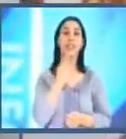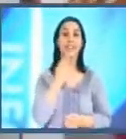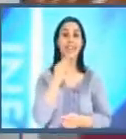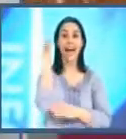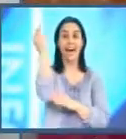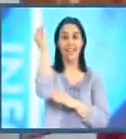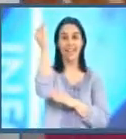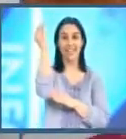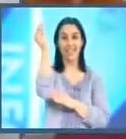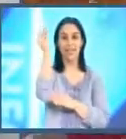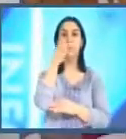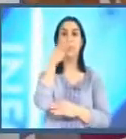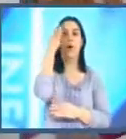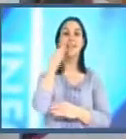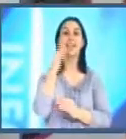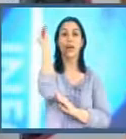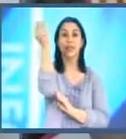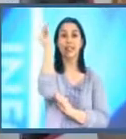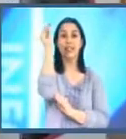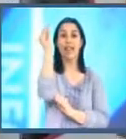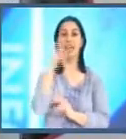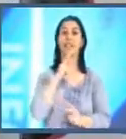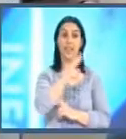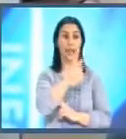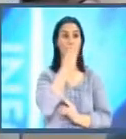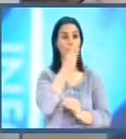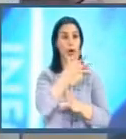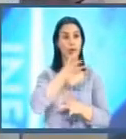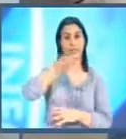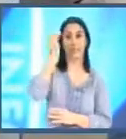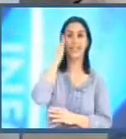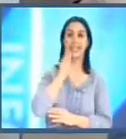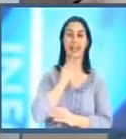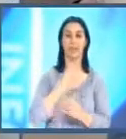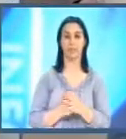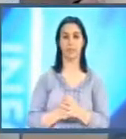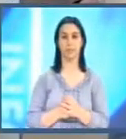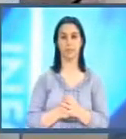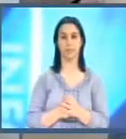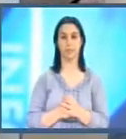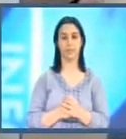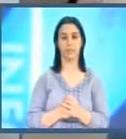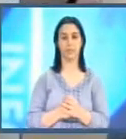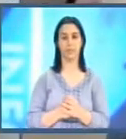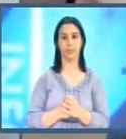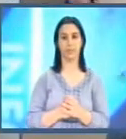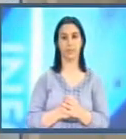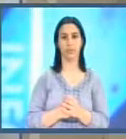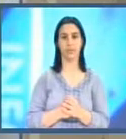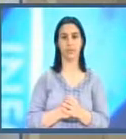Coqueta! Bon dia, Coqueta, li diem bon dia. Bon dia, bon dia, bon dia al